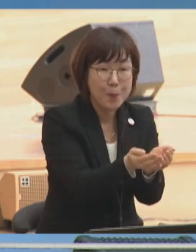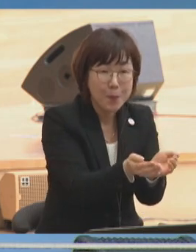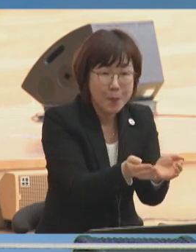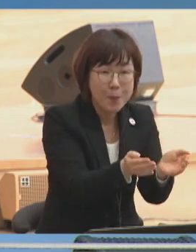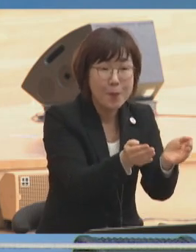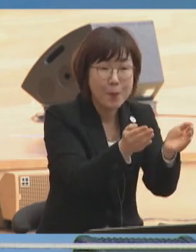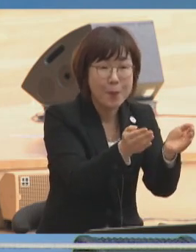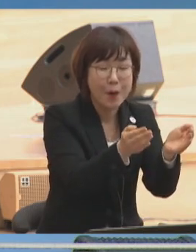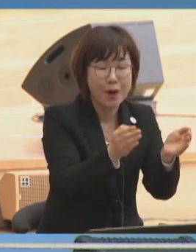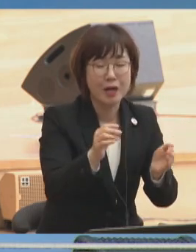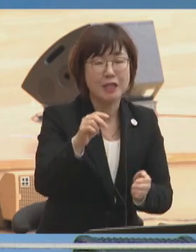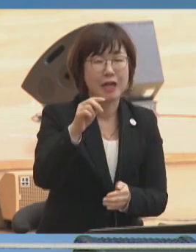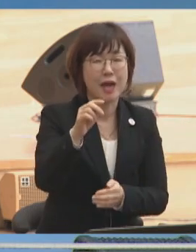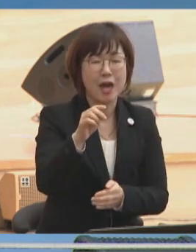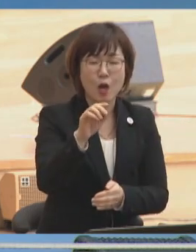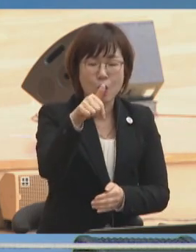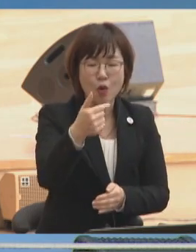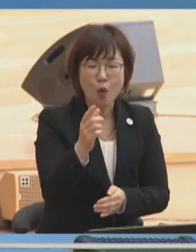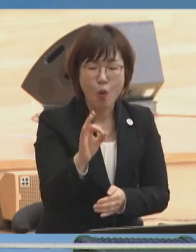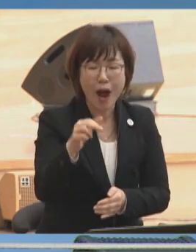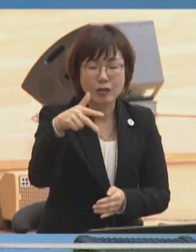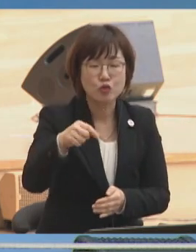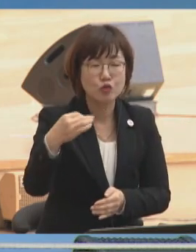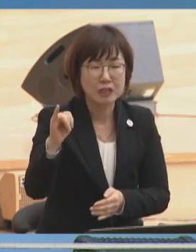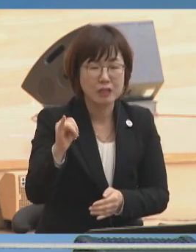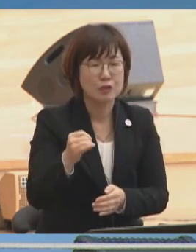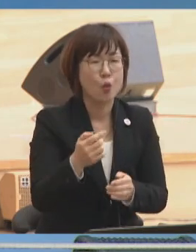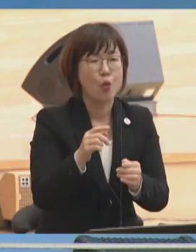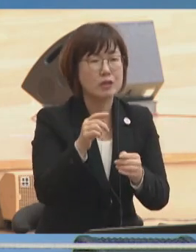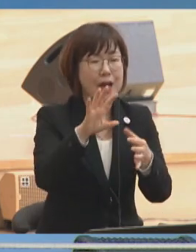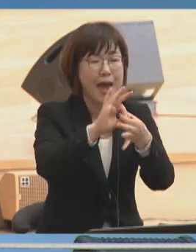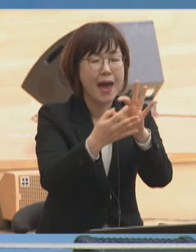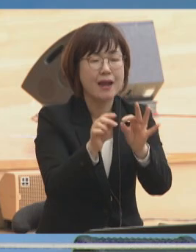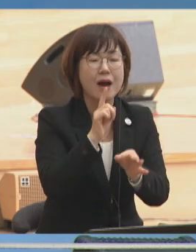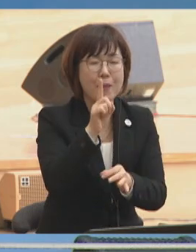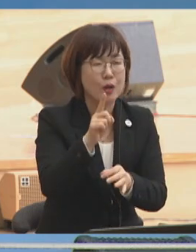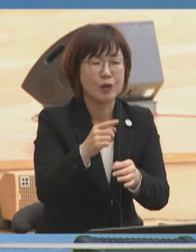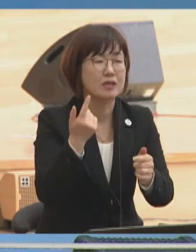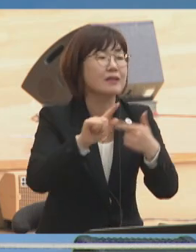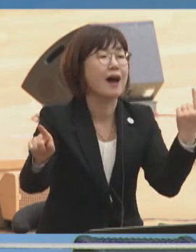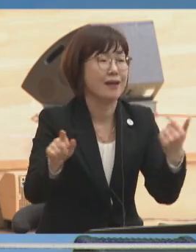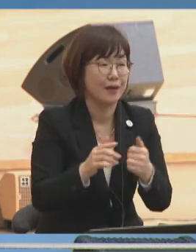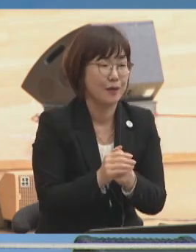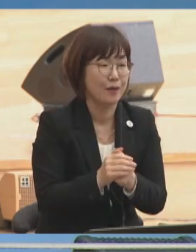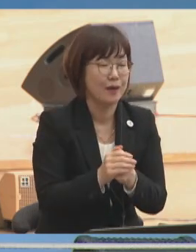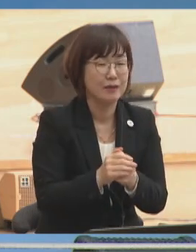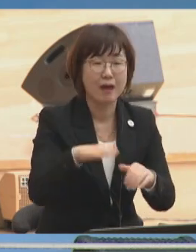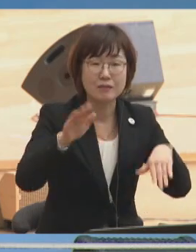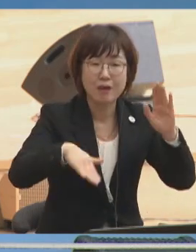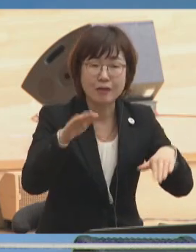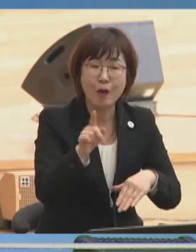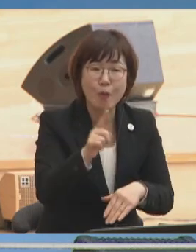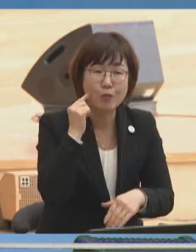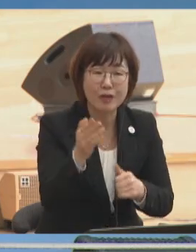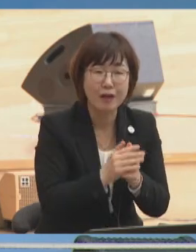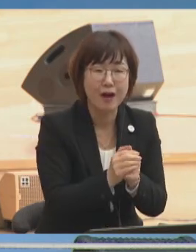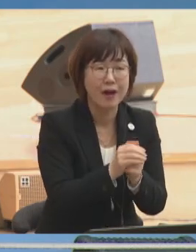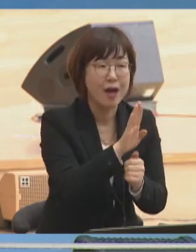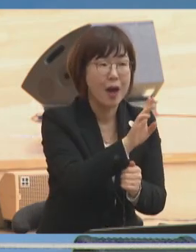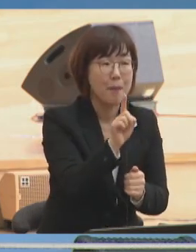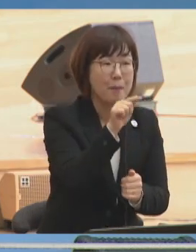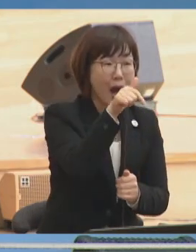광주리는 스피리스라는, 그러니까 완전 다른 그런 단어를 사용합니다. 근데 뭐가 차이가 있냐?